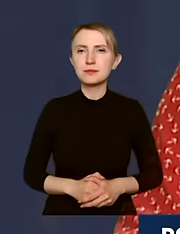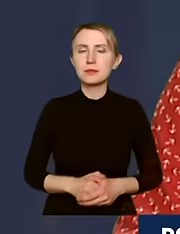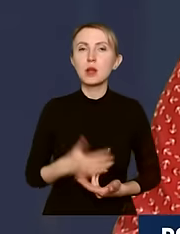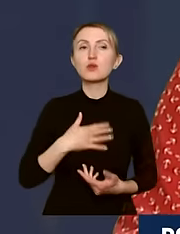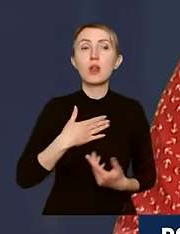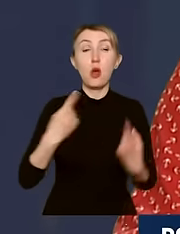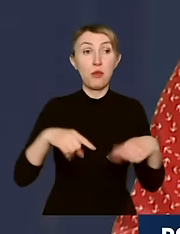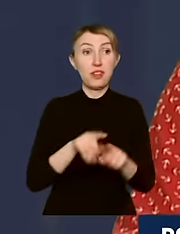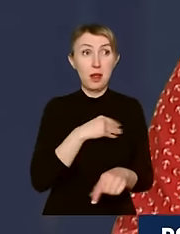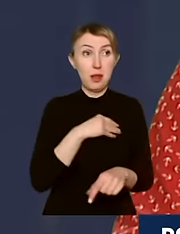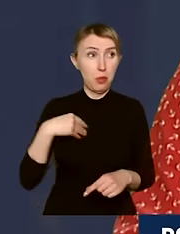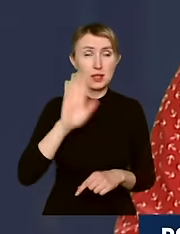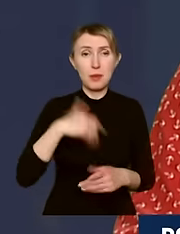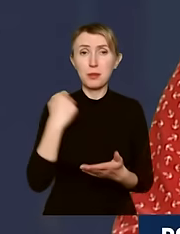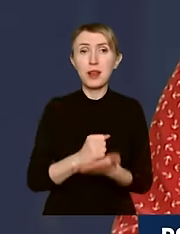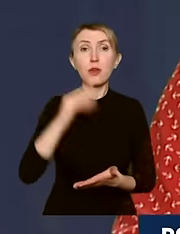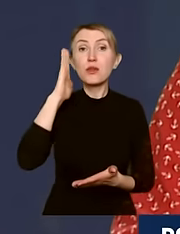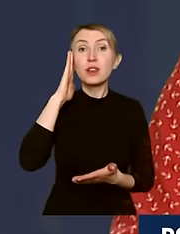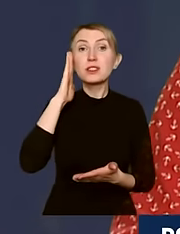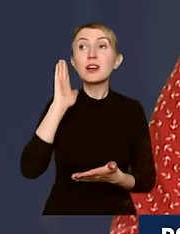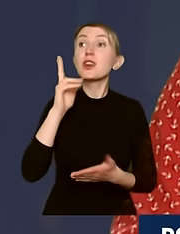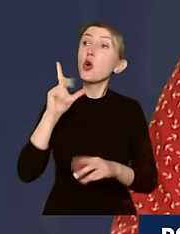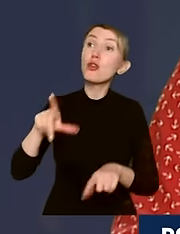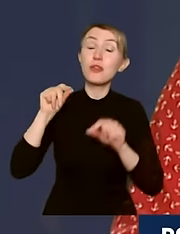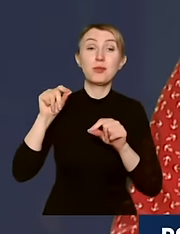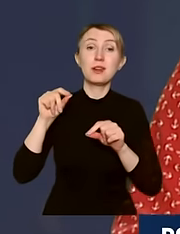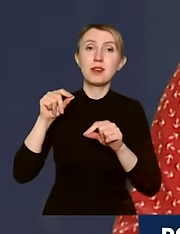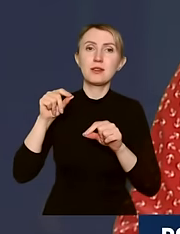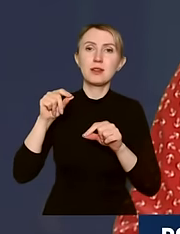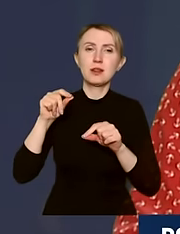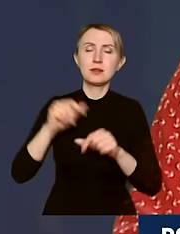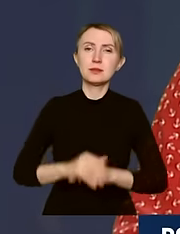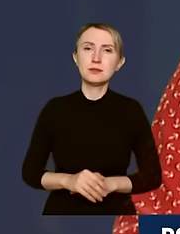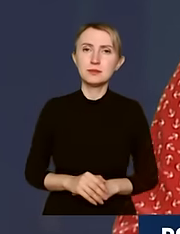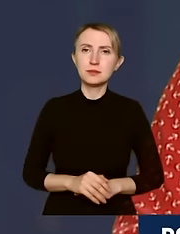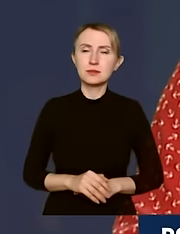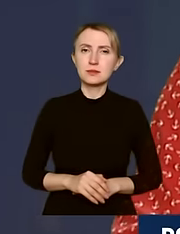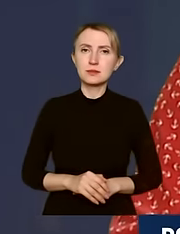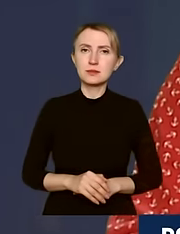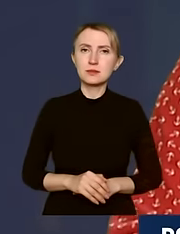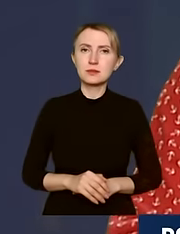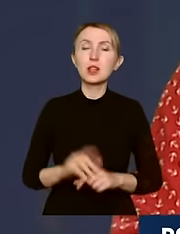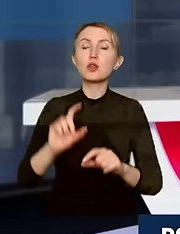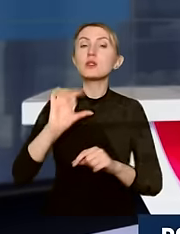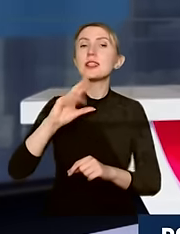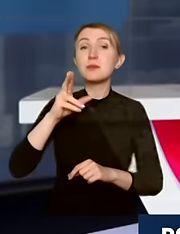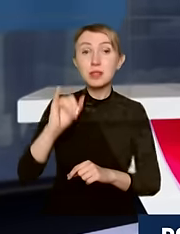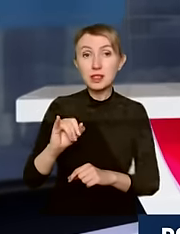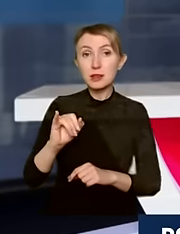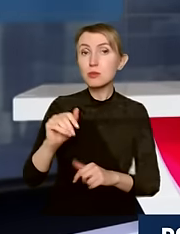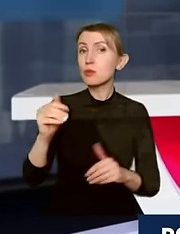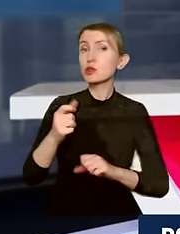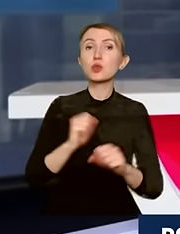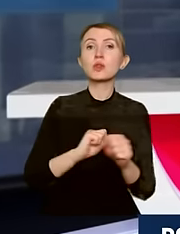mają prawo wiedzieć też, na kogo głosują, kogo będą wybierać też do sejmików i być może to nie jest